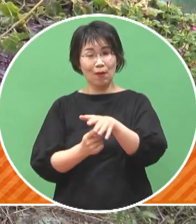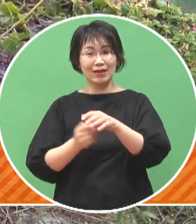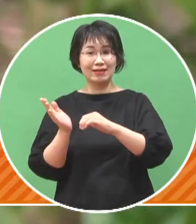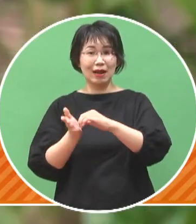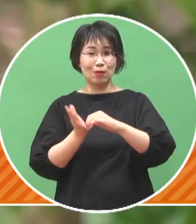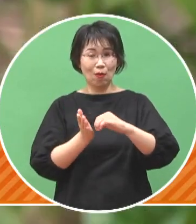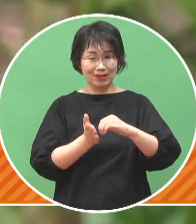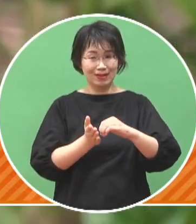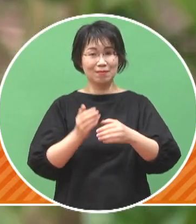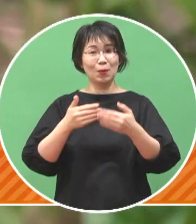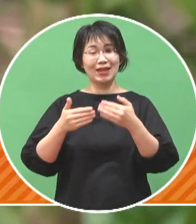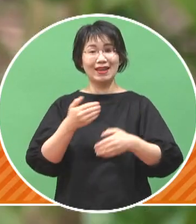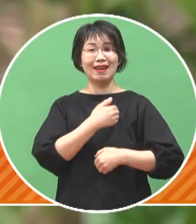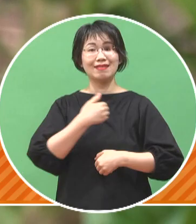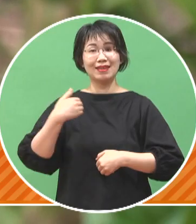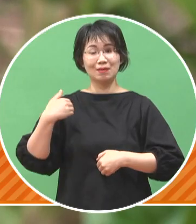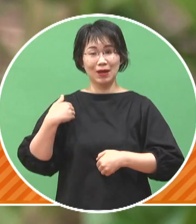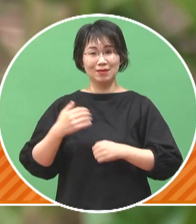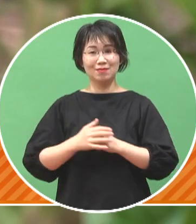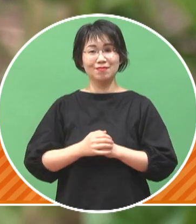作りが体験できます。